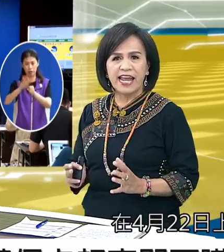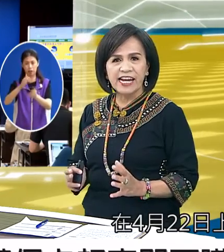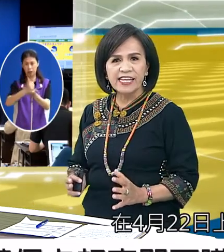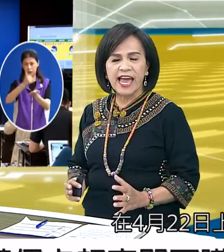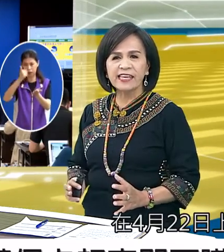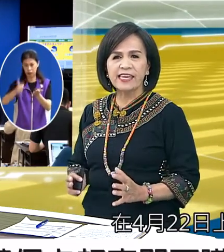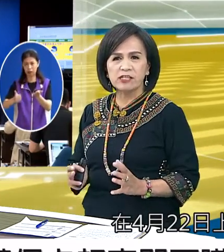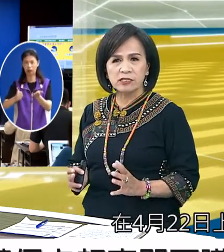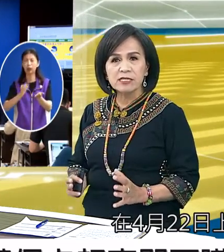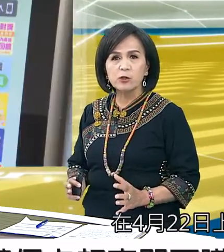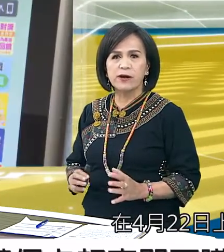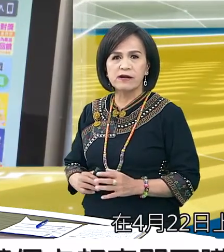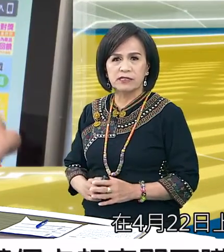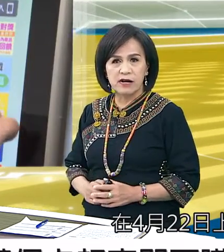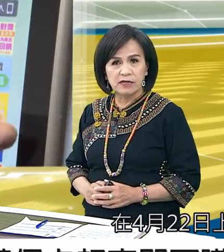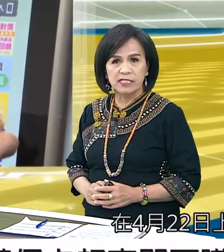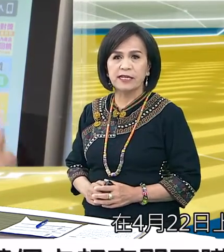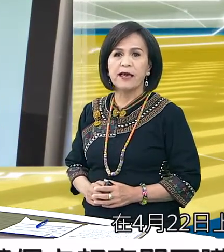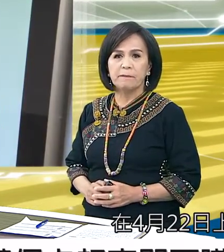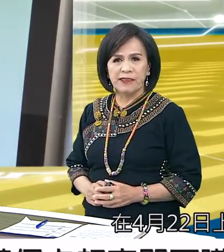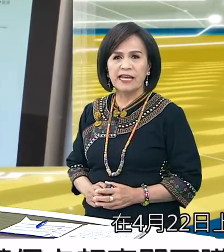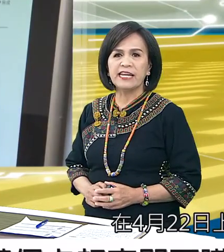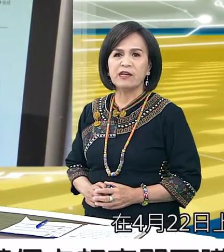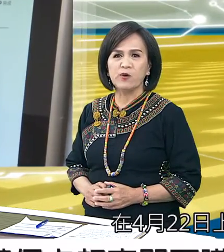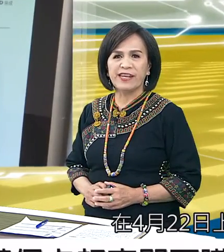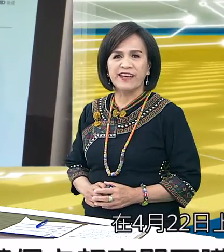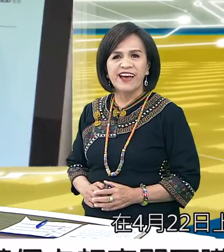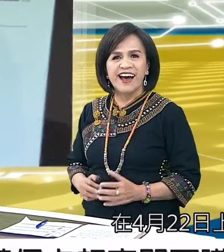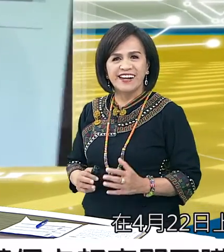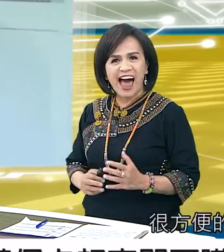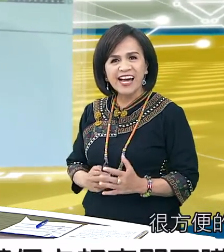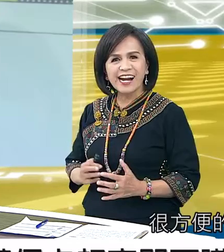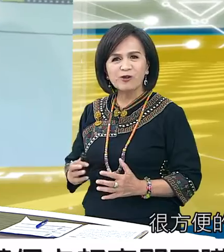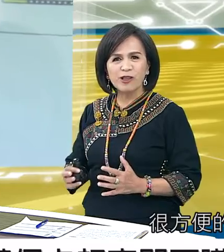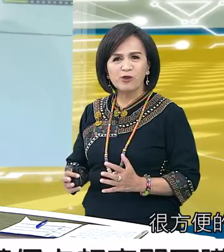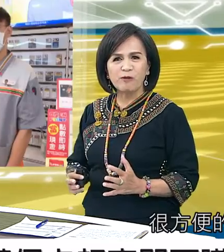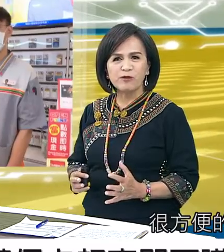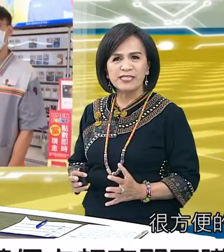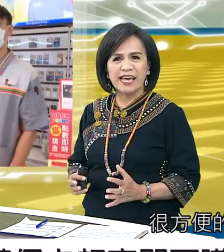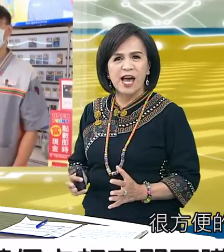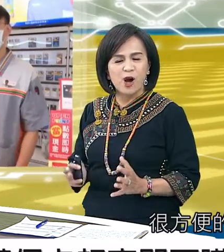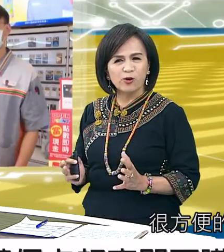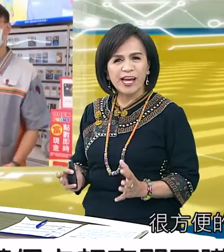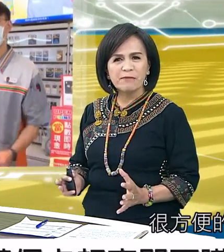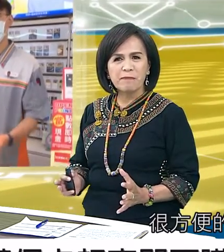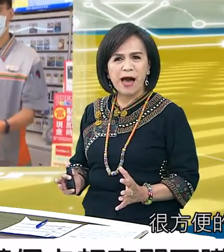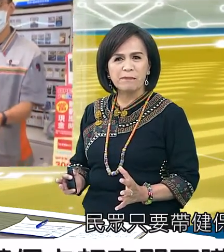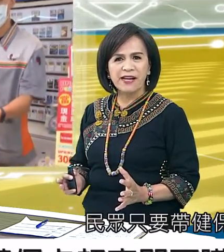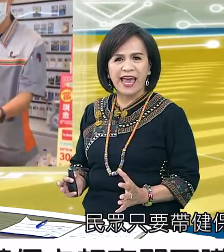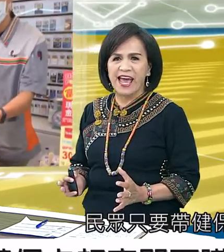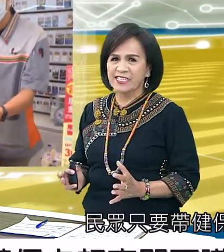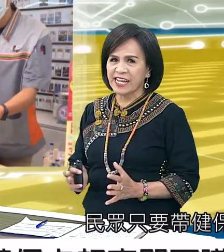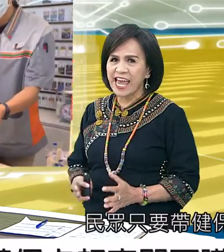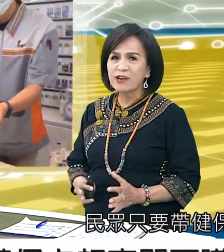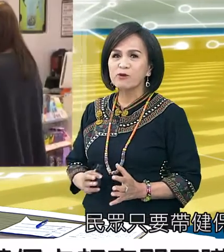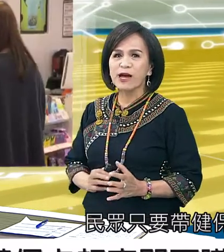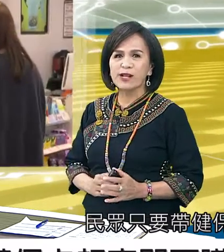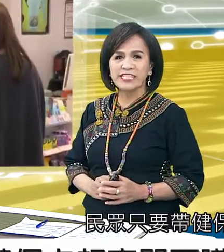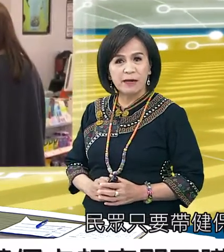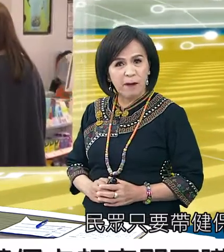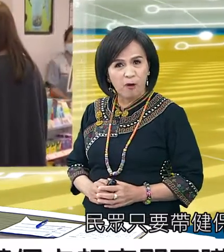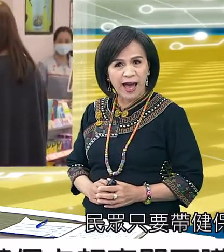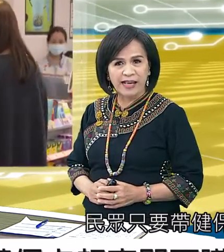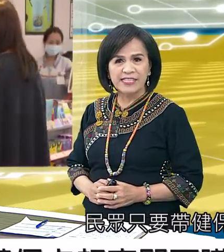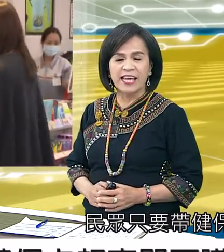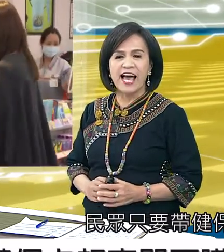si lairi kain kaki 4月22 si patagiling kuin. Lakara ruka turan mo si. Utaka mapapang na sanay nuku